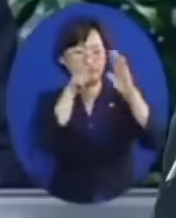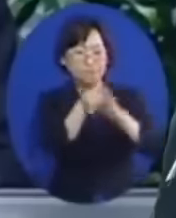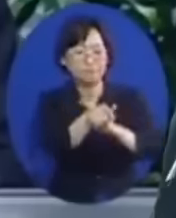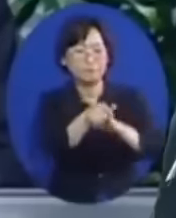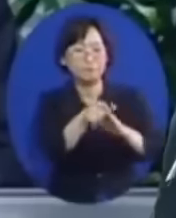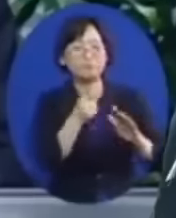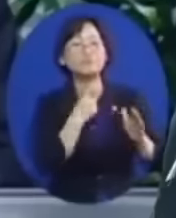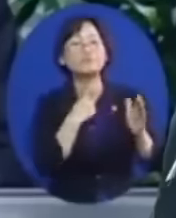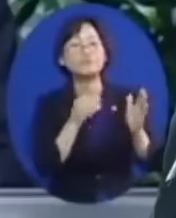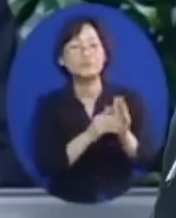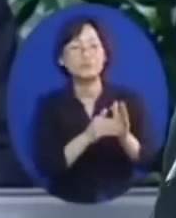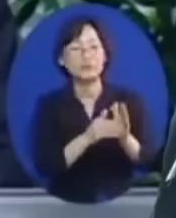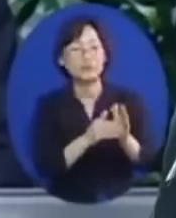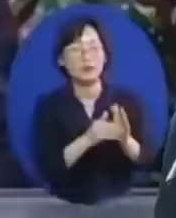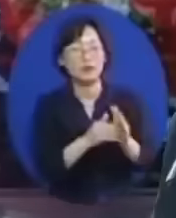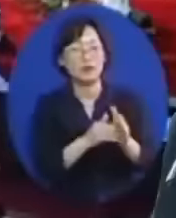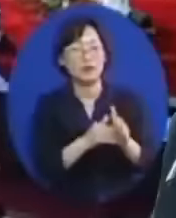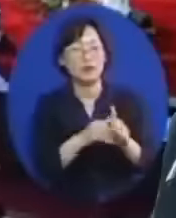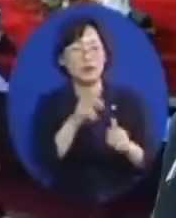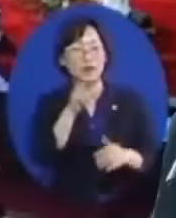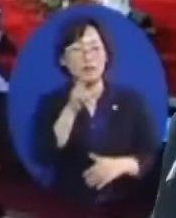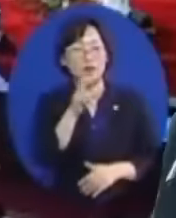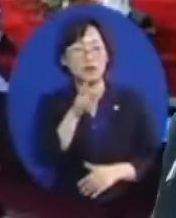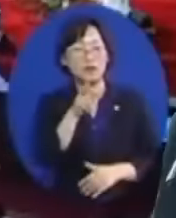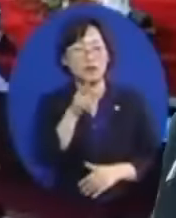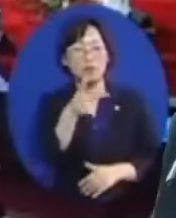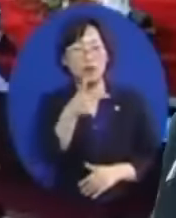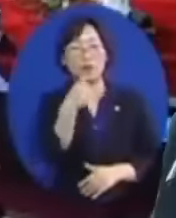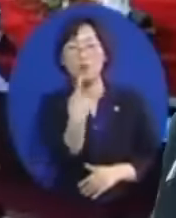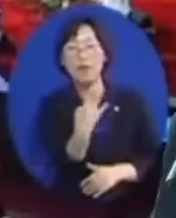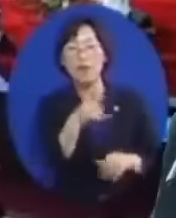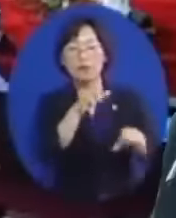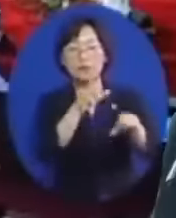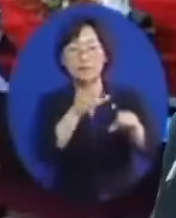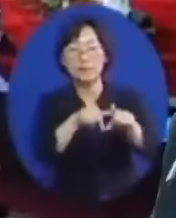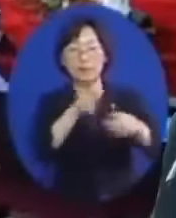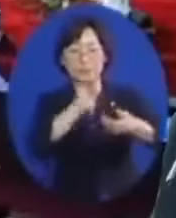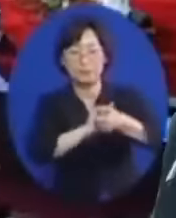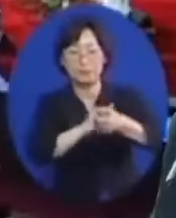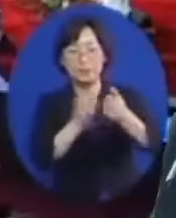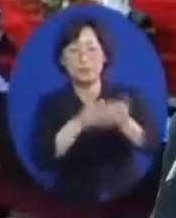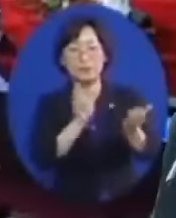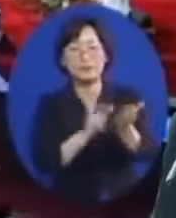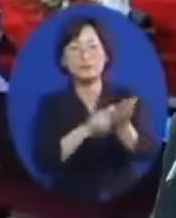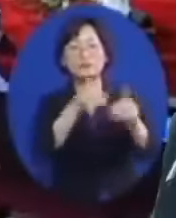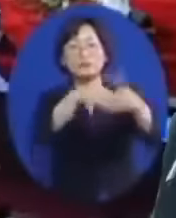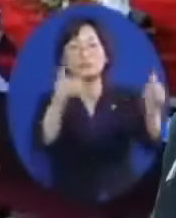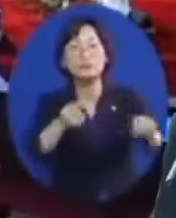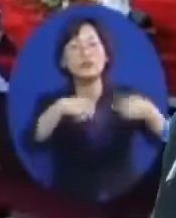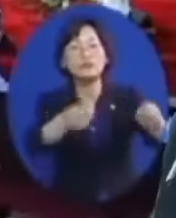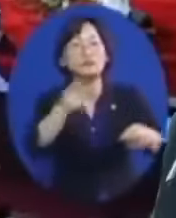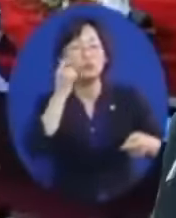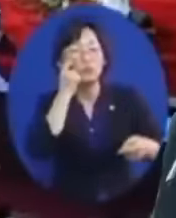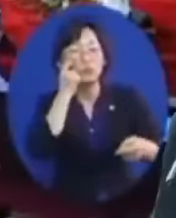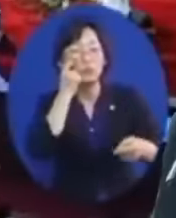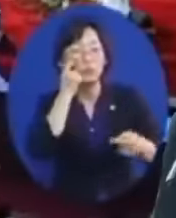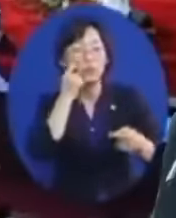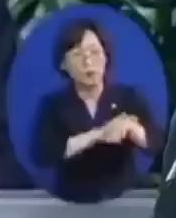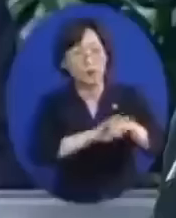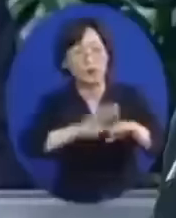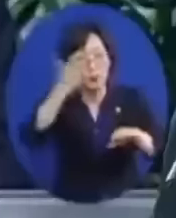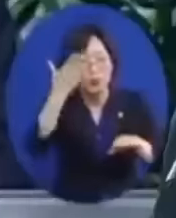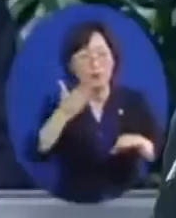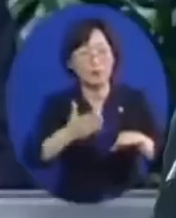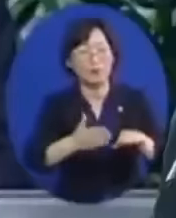갔습니다. 근데 면회 시간이 정해 있어서 들어갈 수 없는데 어떻게 해서 인도가 돼서 들어가려고 하는데 문이 쫙